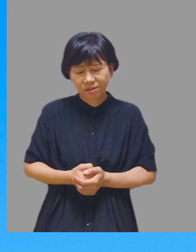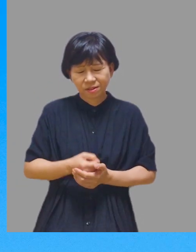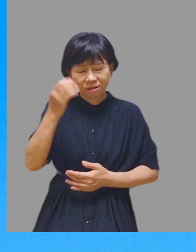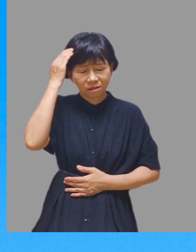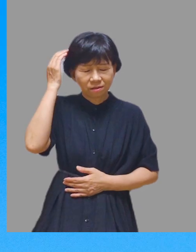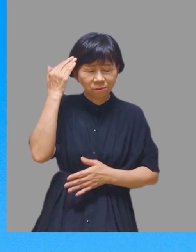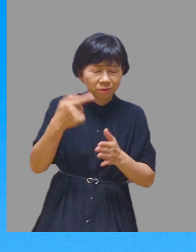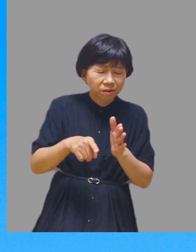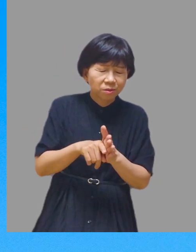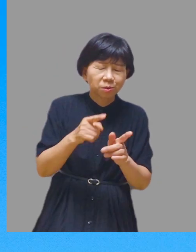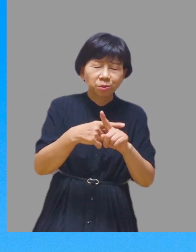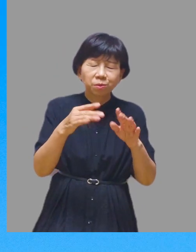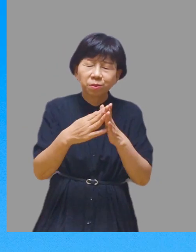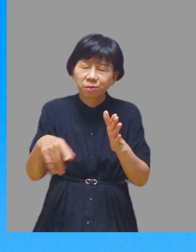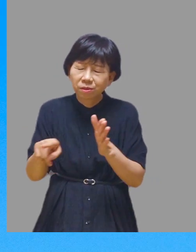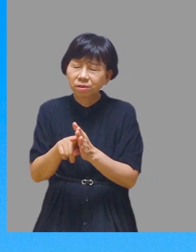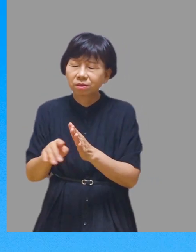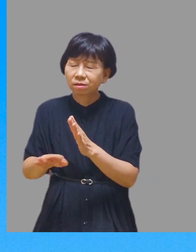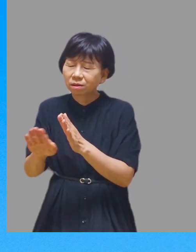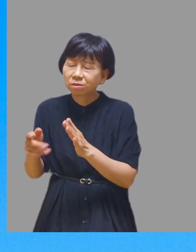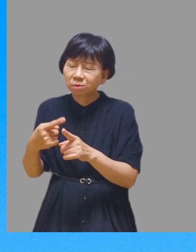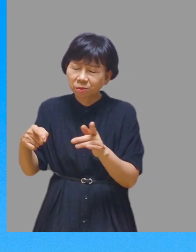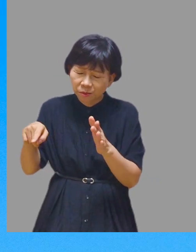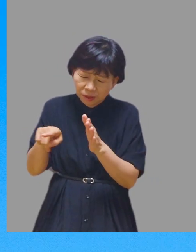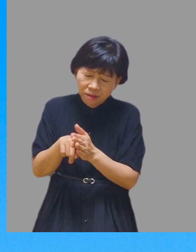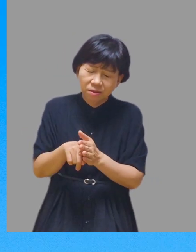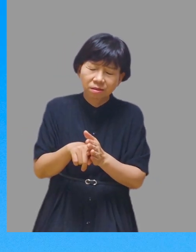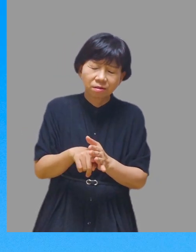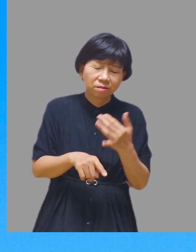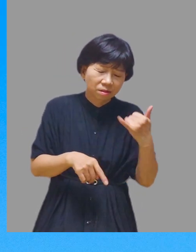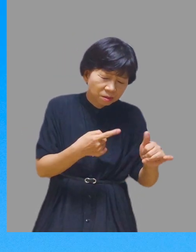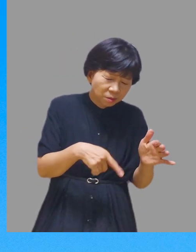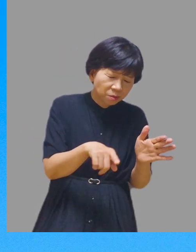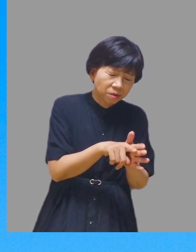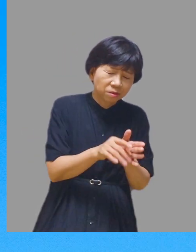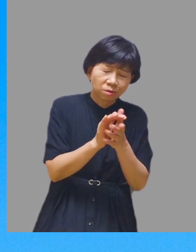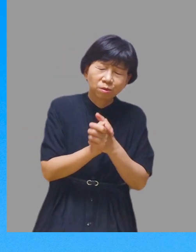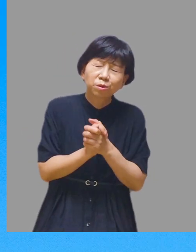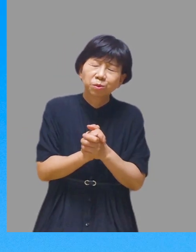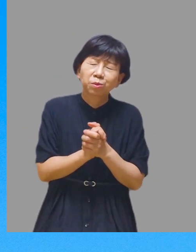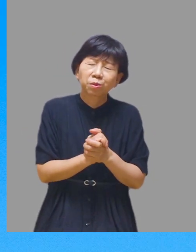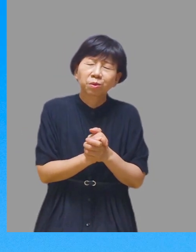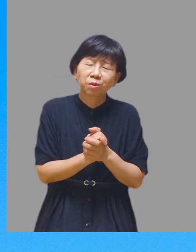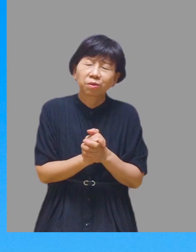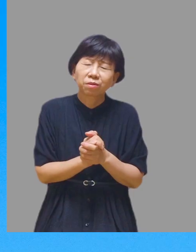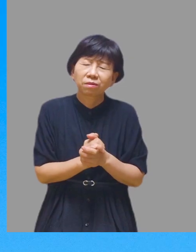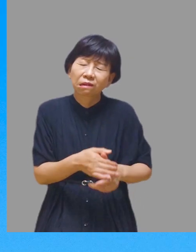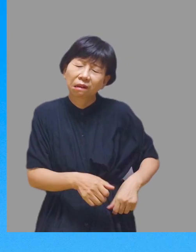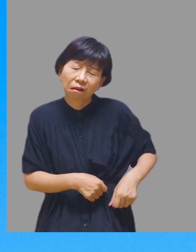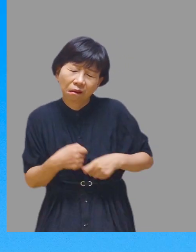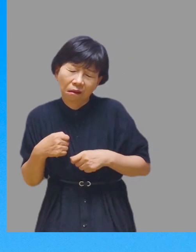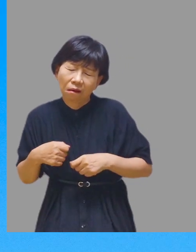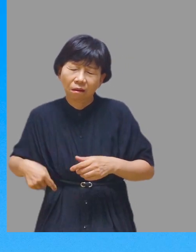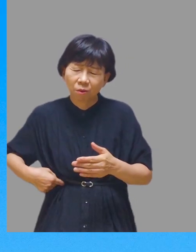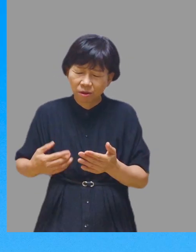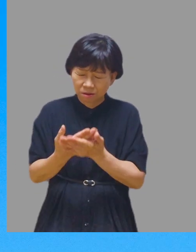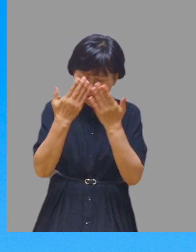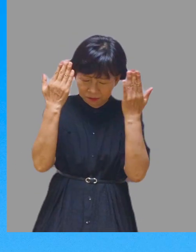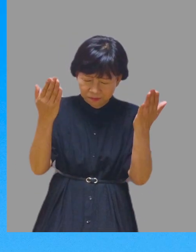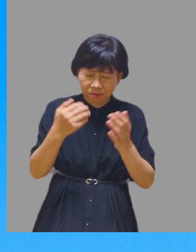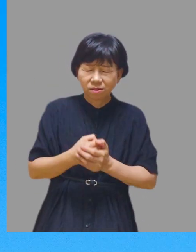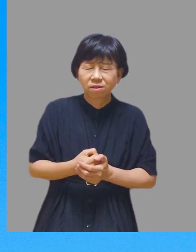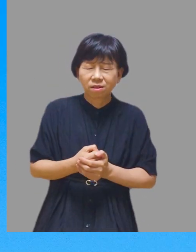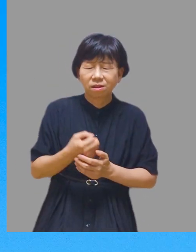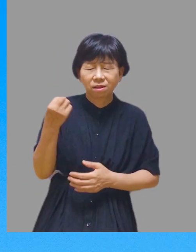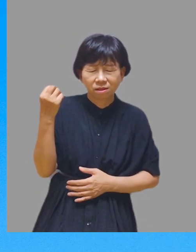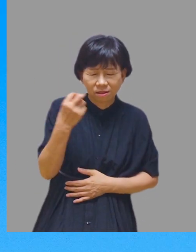나라를 위해서, 교회들을 위해서, 가정을 위해서, 자녀들의 이름을 불러가며 기도하지 못했습니다. 하나님 회개합니다. 다시